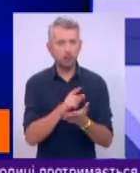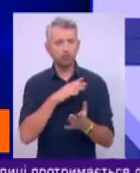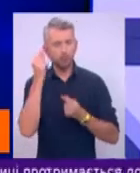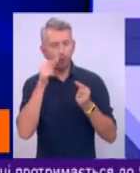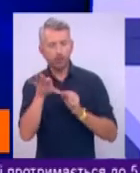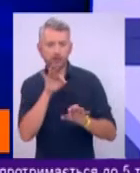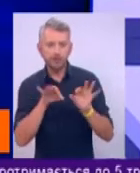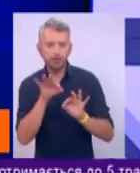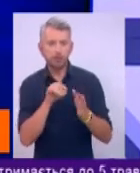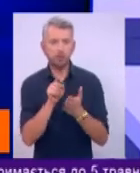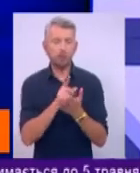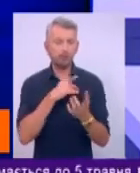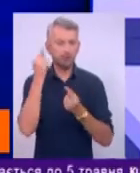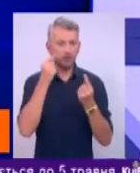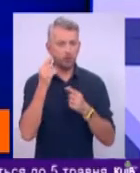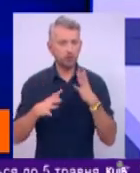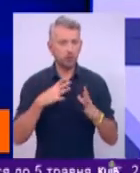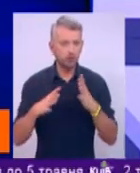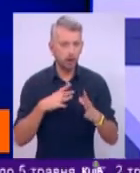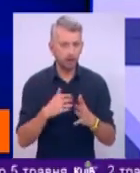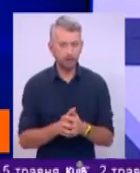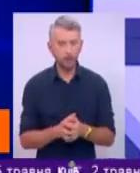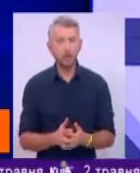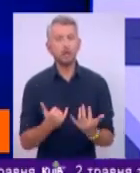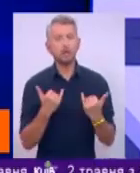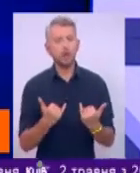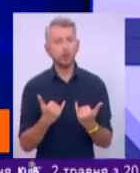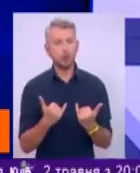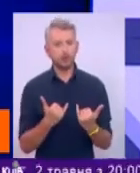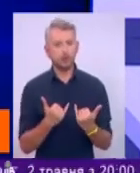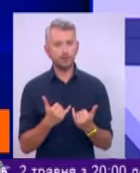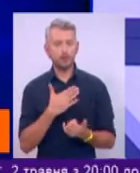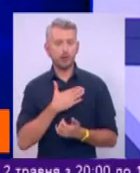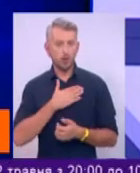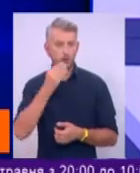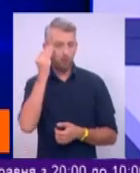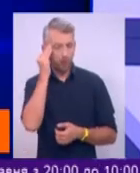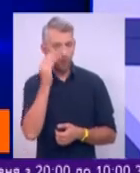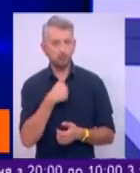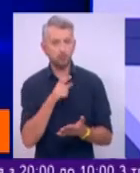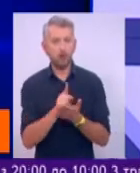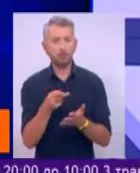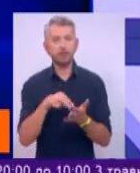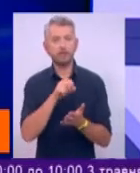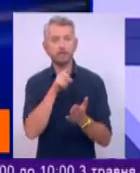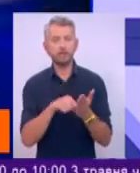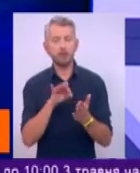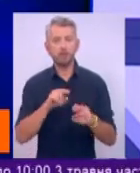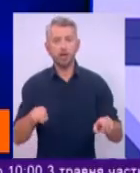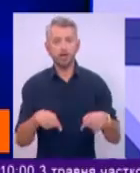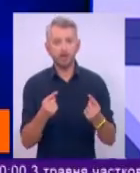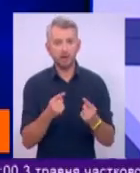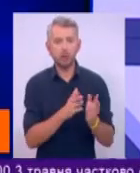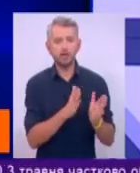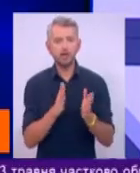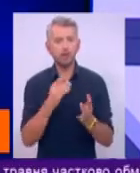які мають проходити психологічне тренування. Відповідно, на сьогодні, на наш погляд, ми маємо ставити питання про організацію